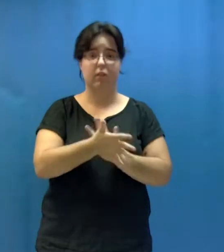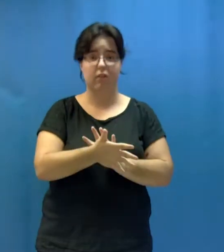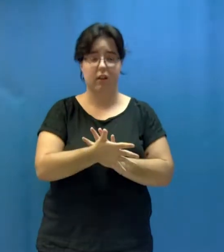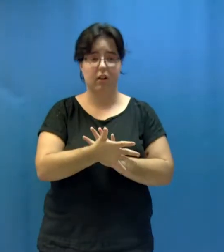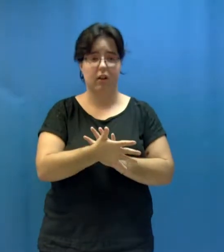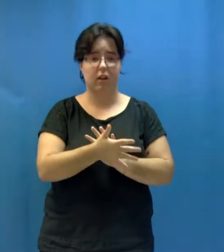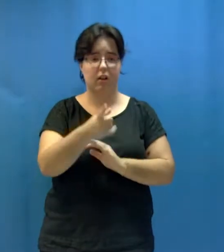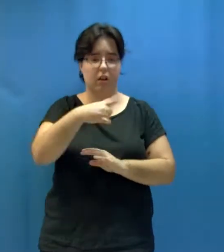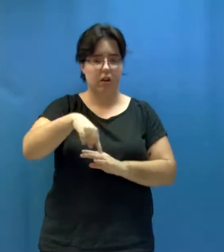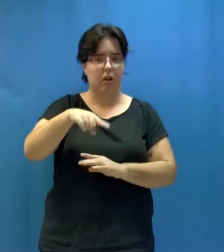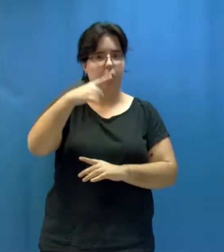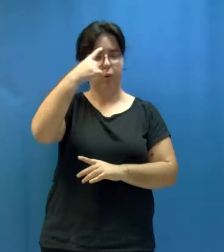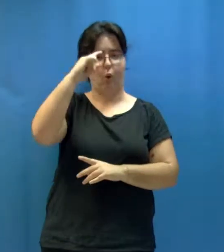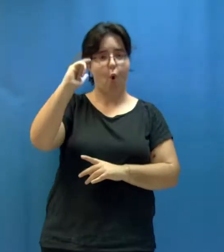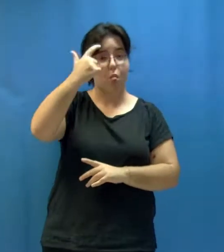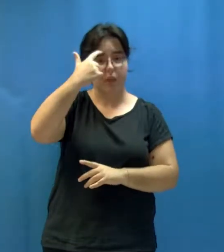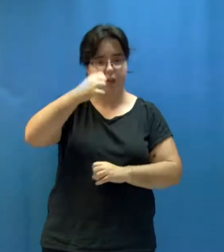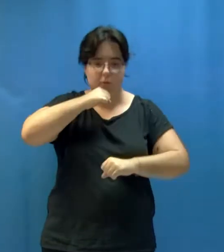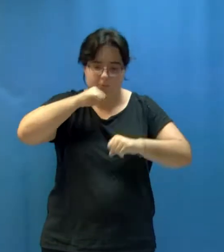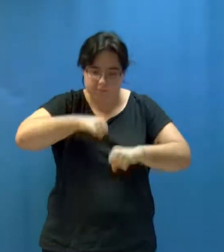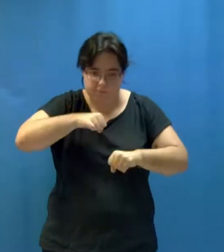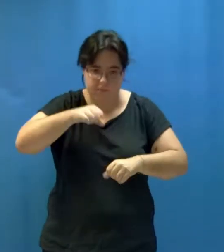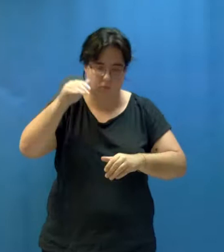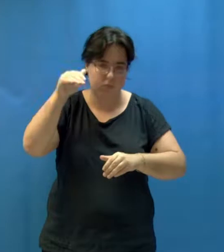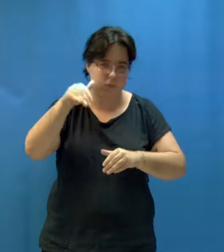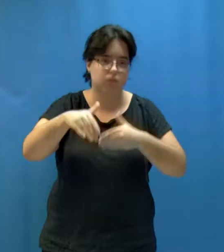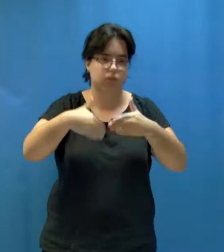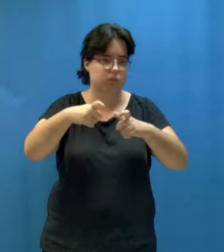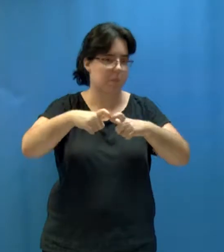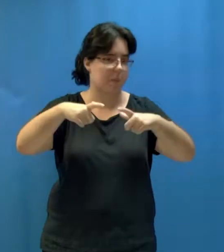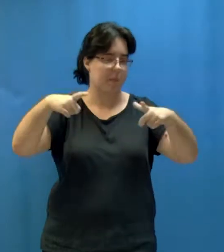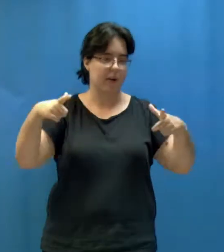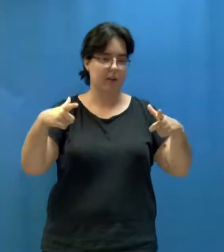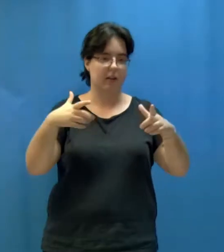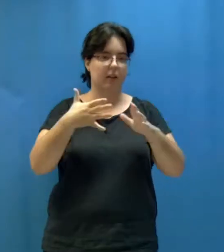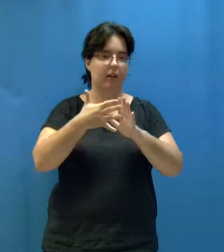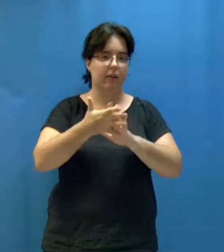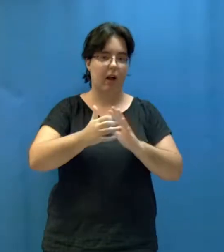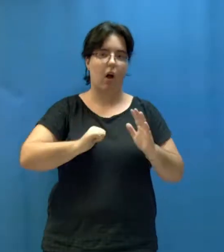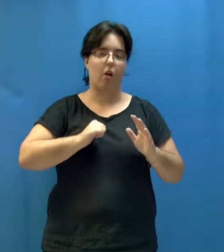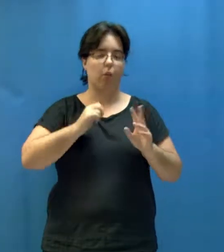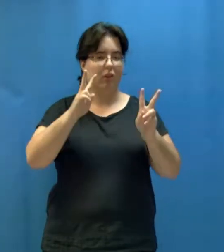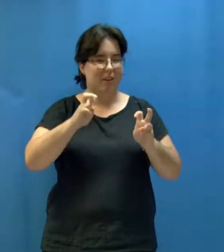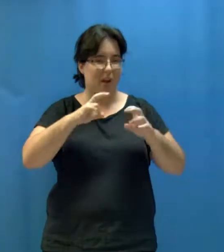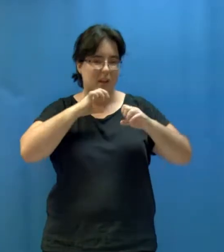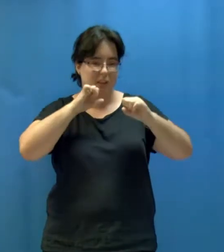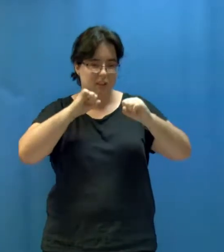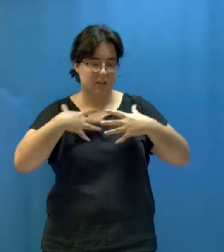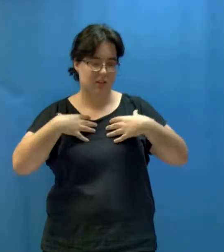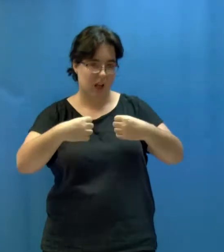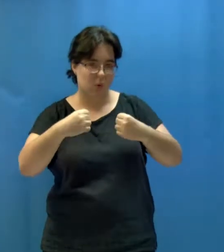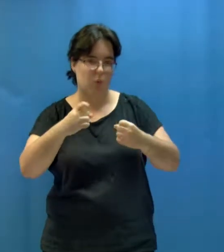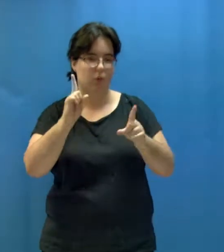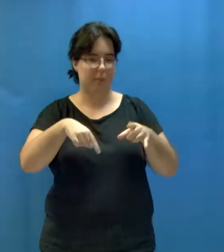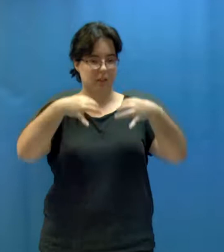concepte d'envelliment actiu, formulat per l'OMS, com el procés d'optimització de les oportunitats de salut, participació i seguretat, a fi de